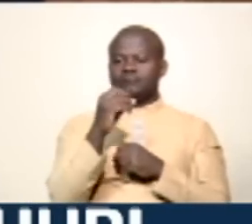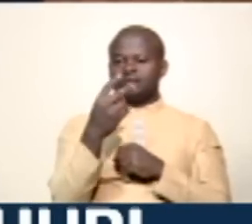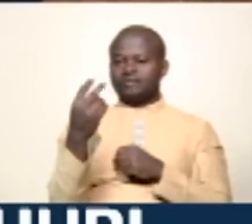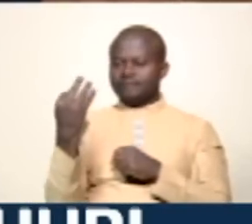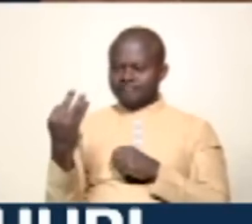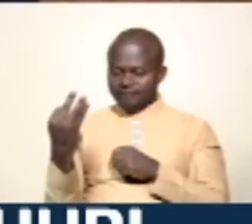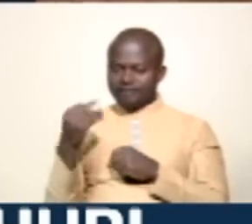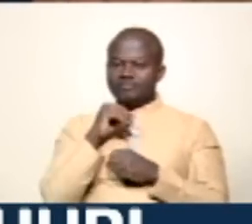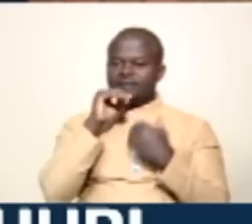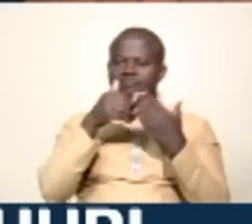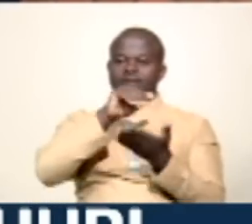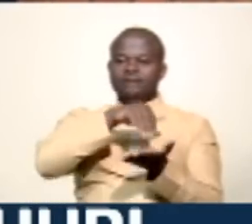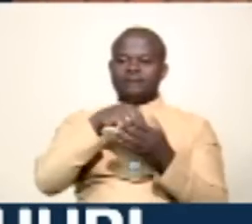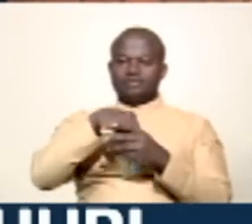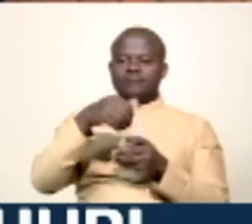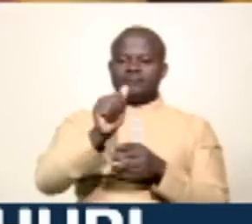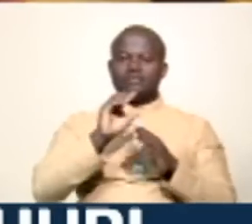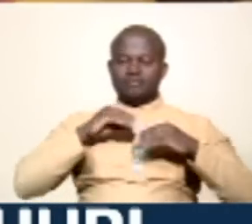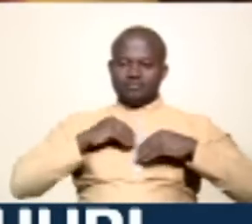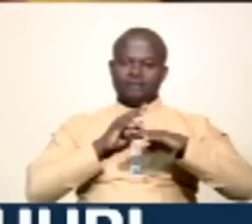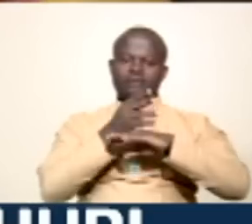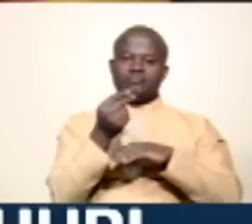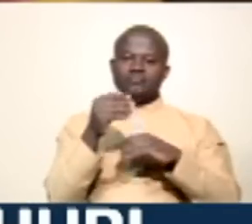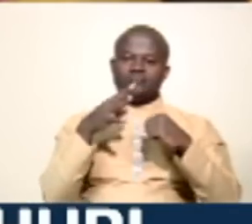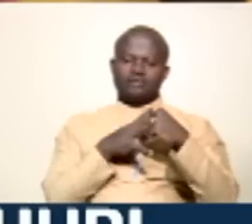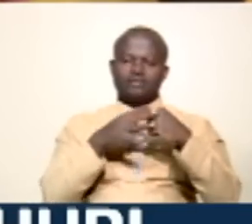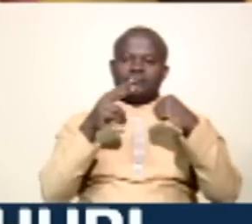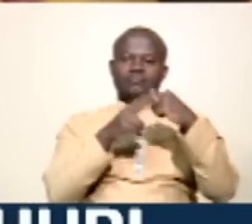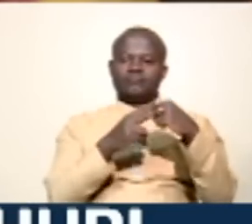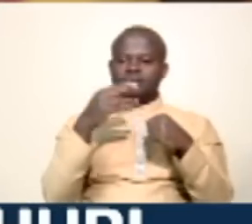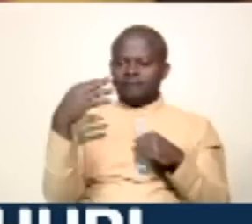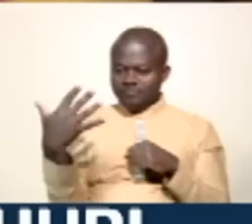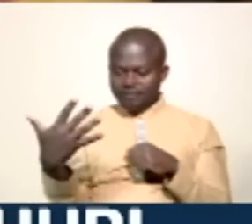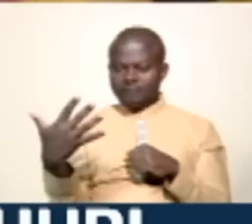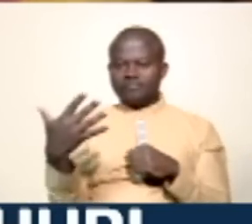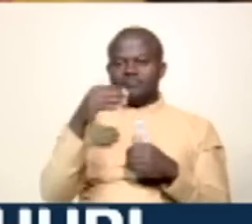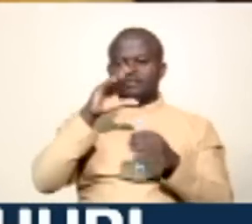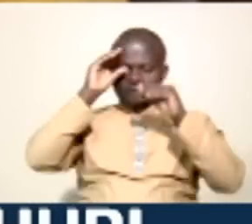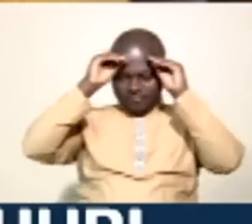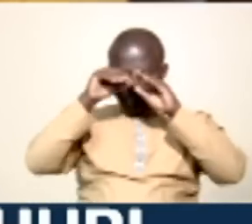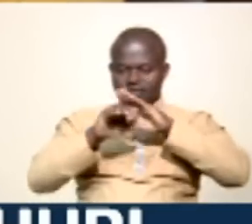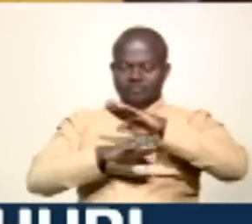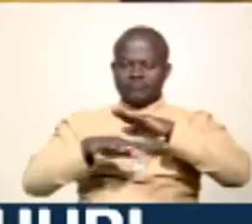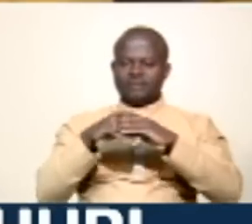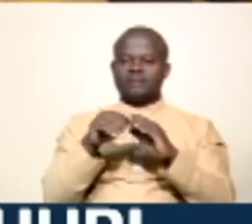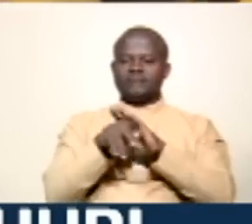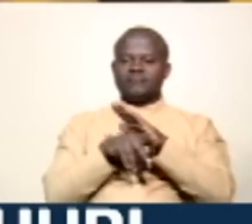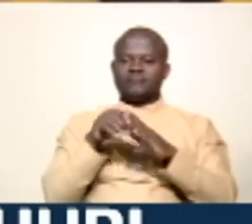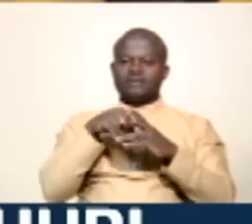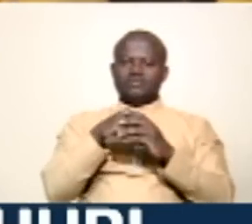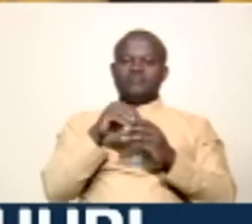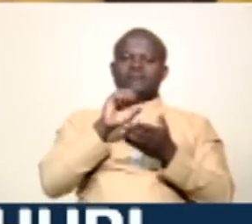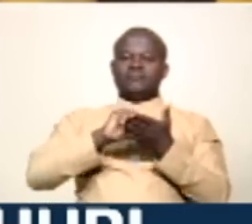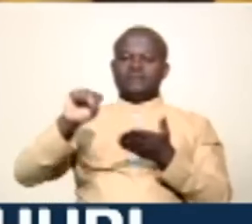2022-2023 nta kigo muri ibi cyemerewe kurenza amafaranga 975 kubiga mu y'incuke n'abanza mu gihe kuwo mu